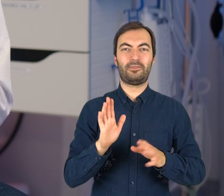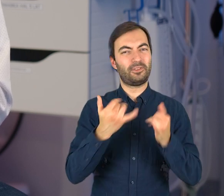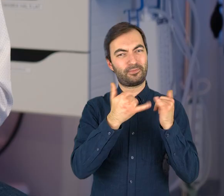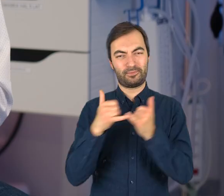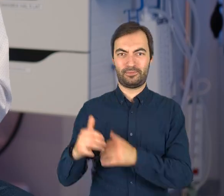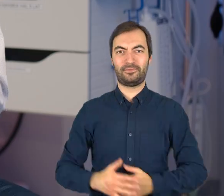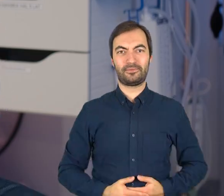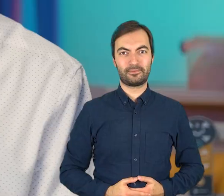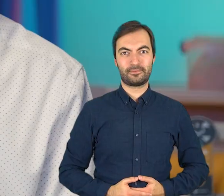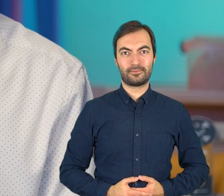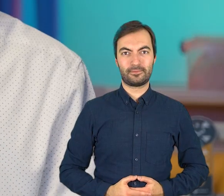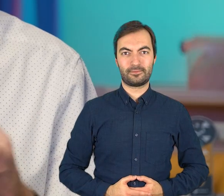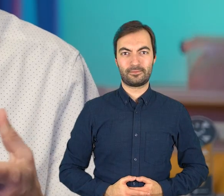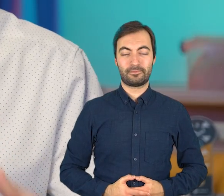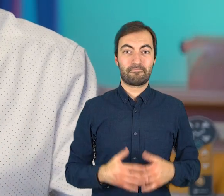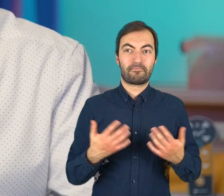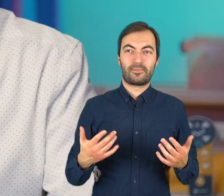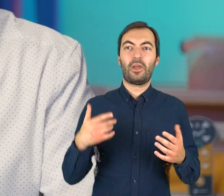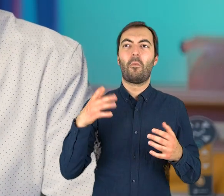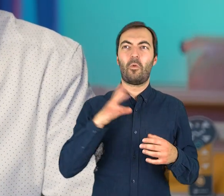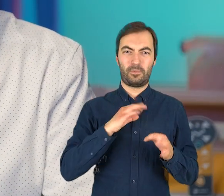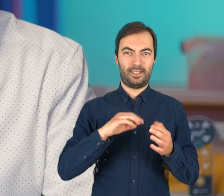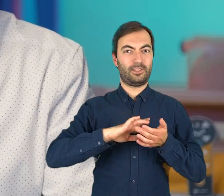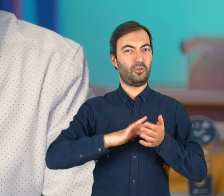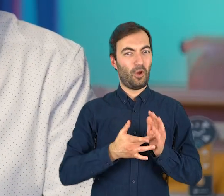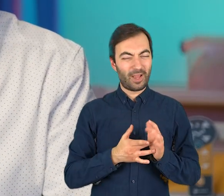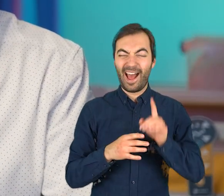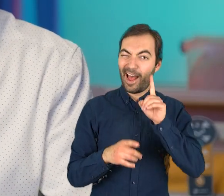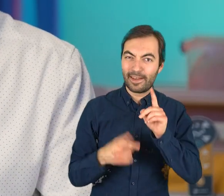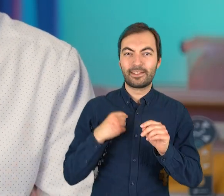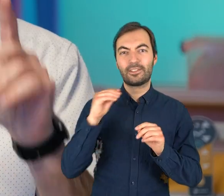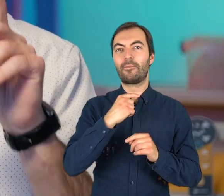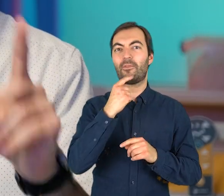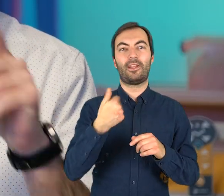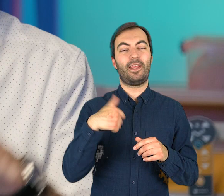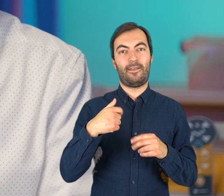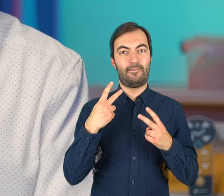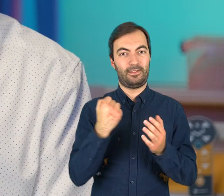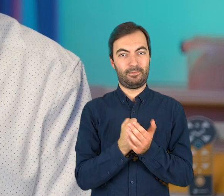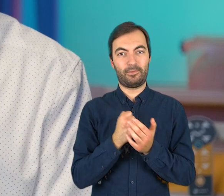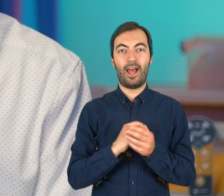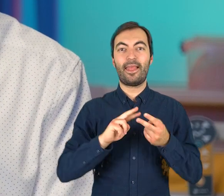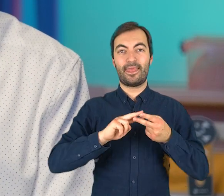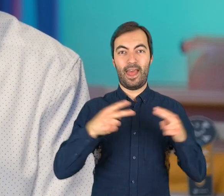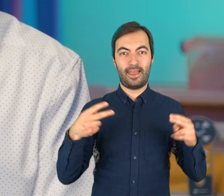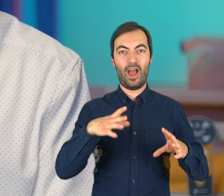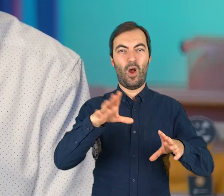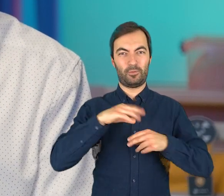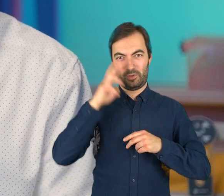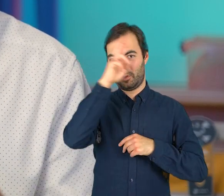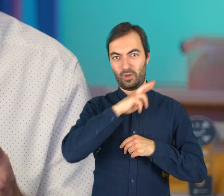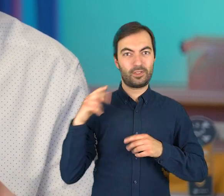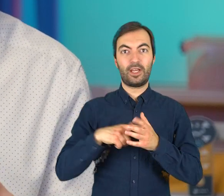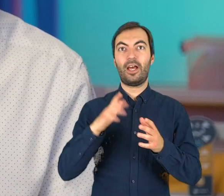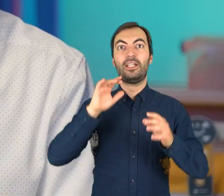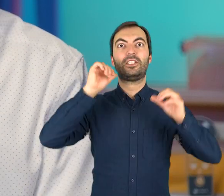siebie różniły. I w zasadzie tę historię mógłbym tutaj skończyć, ale chcę wspomnieć o jeszcze jednej rzeczy. DNA, które otrzymujemy od rodziców,